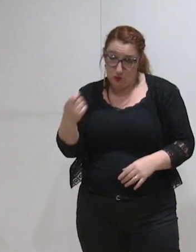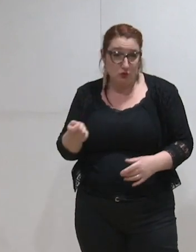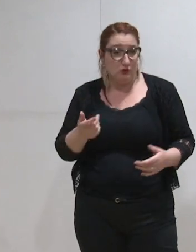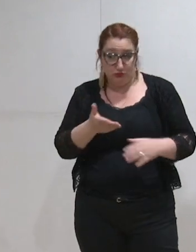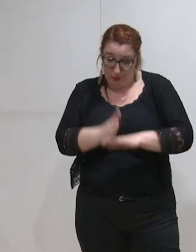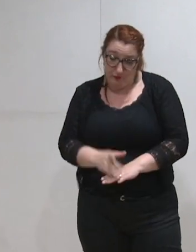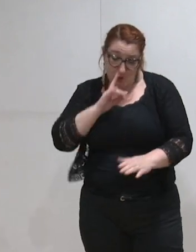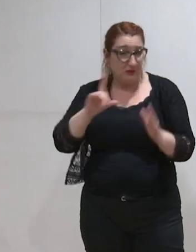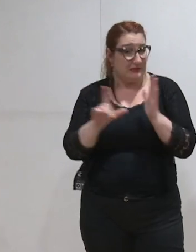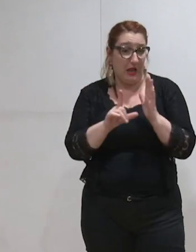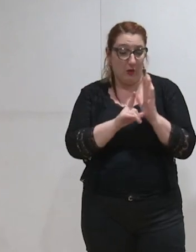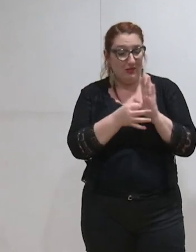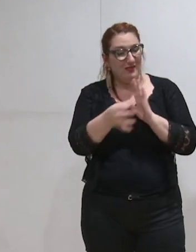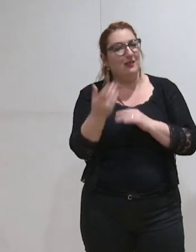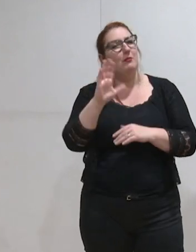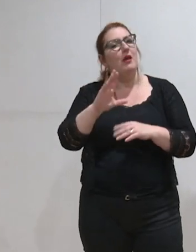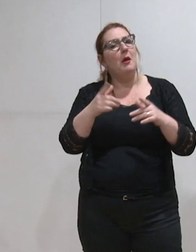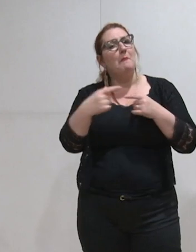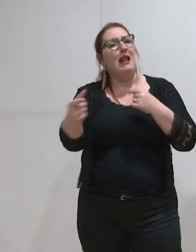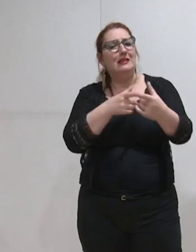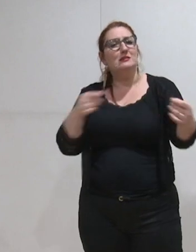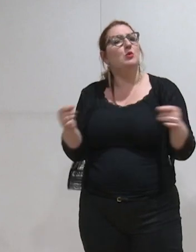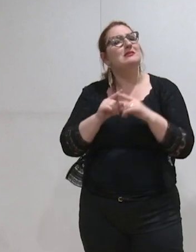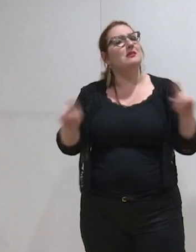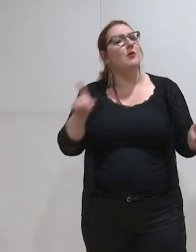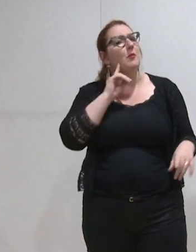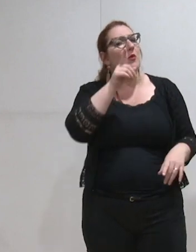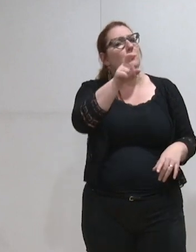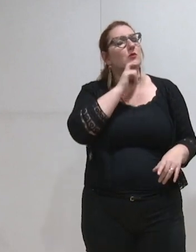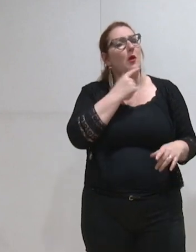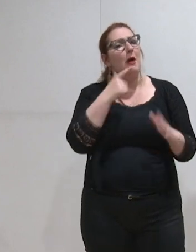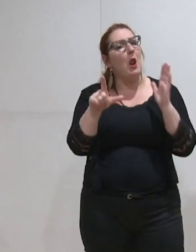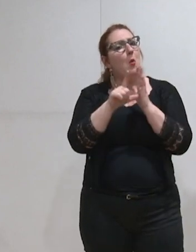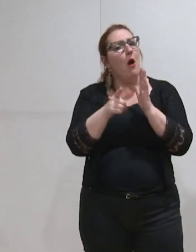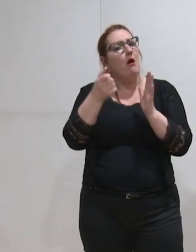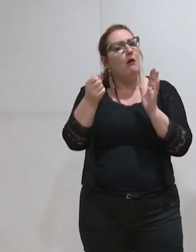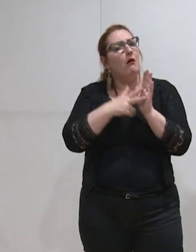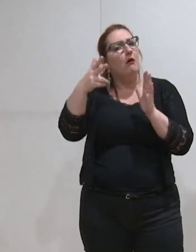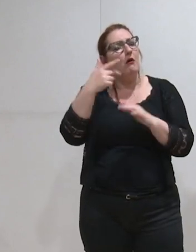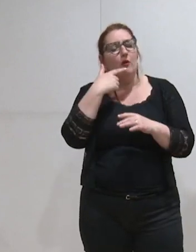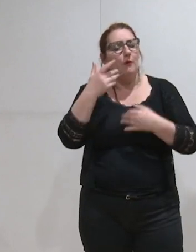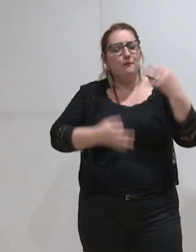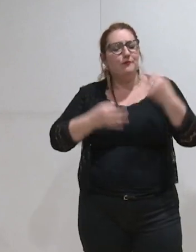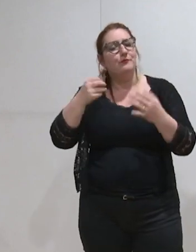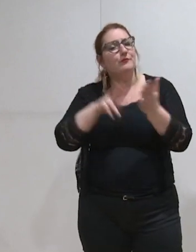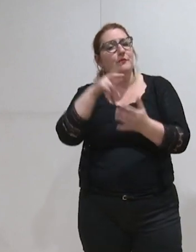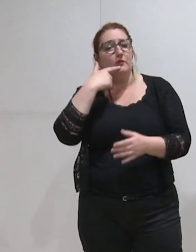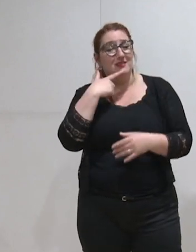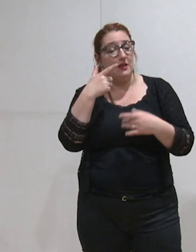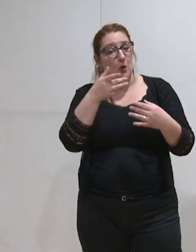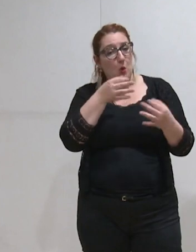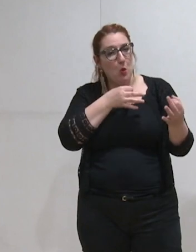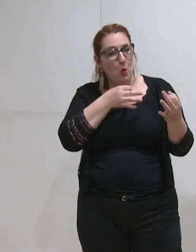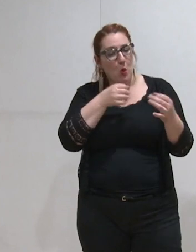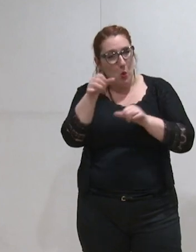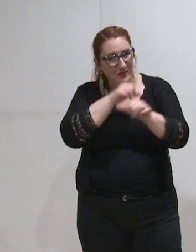le cas sur ce que vous avez dit sur le Palais des Sports parce que je rappelle que la jurisprudence que vous avez cité elle ne s'applique que s'il y a continuité d'activité or sur le palais des sports il n'y a